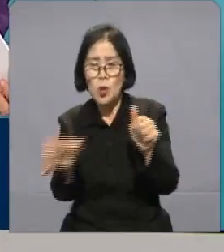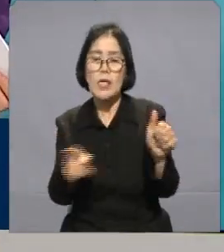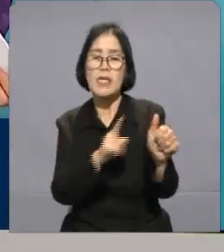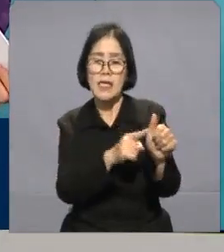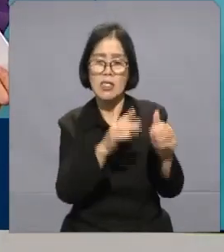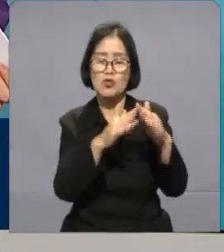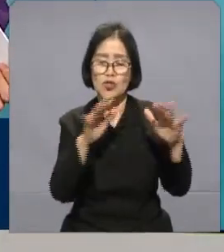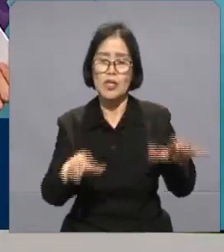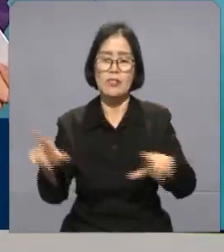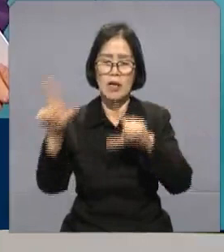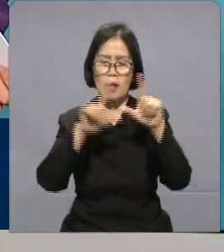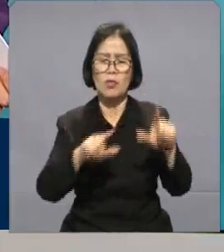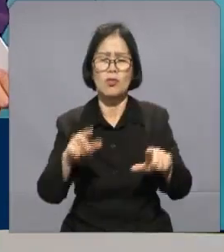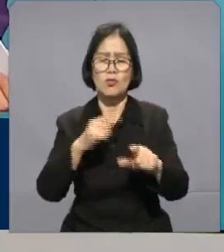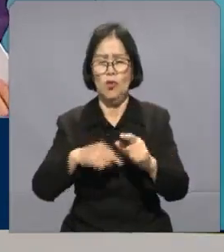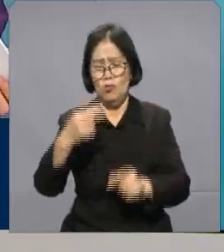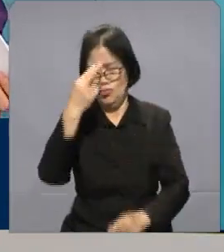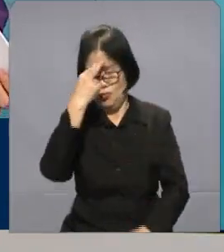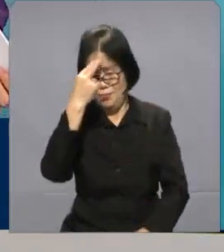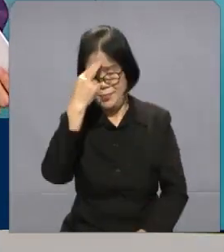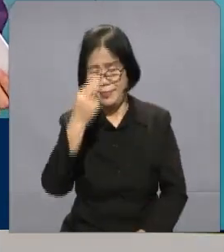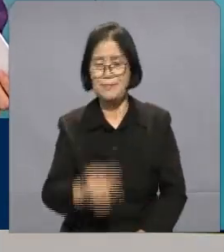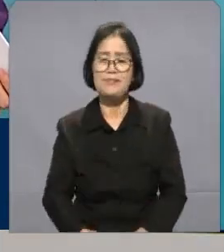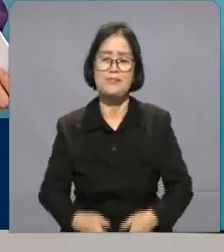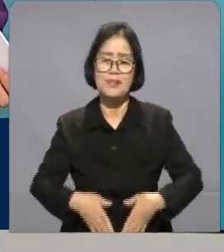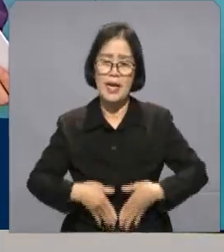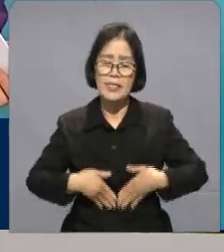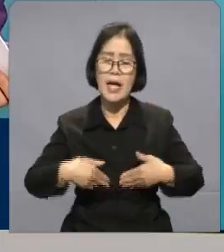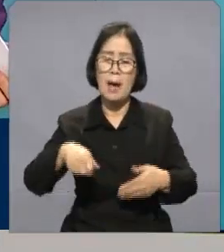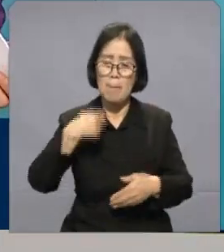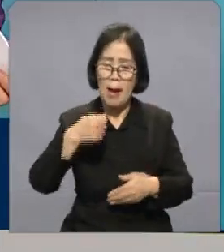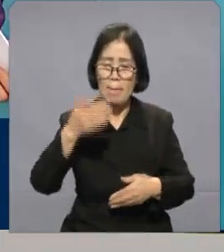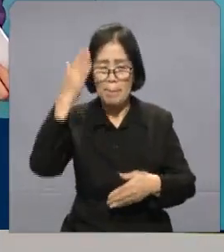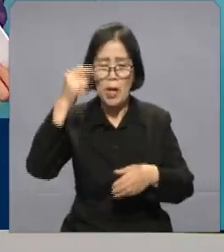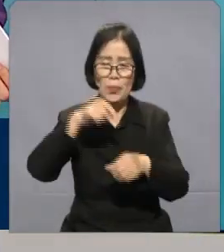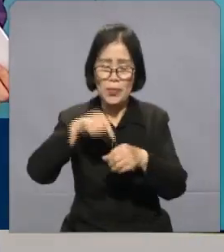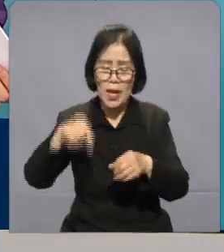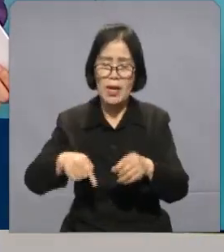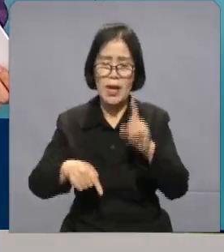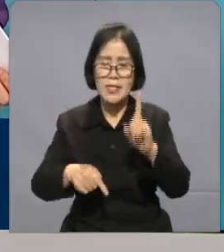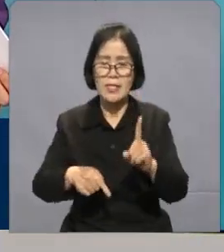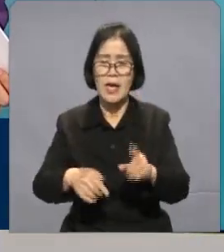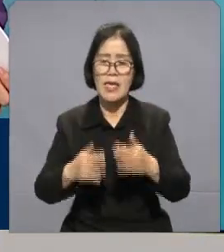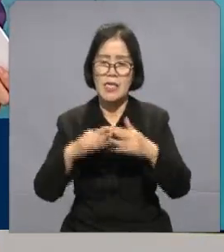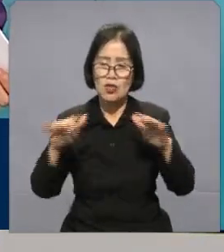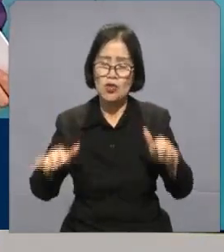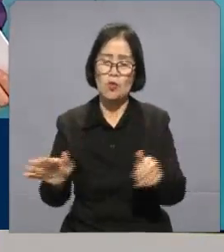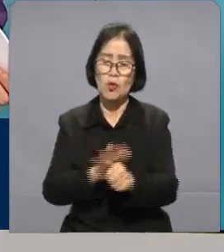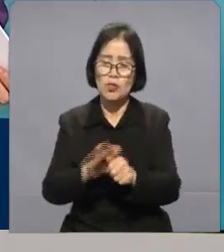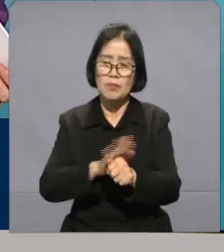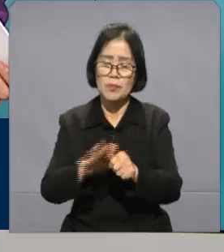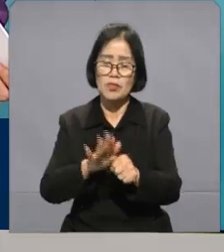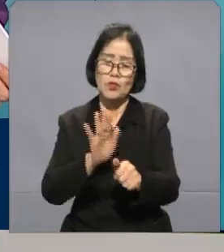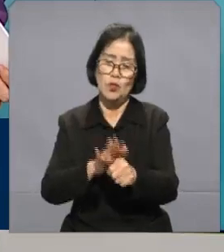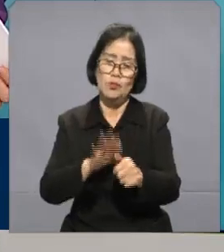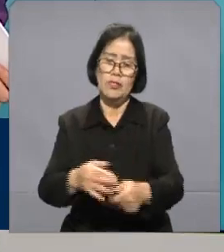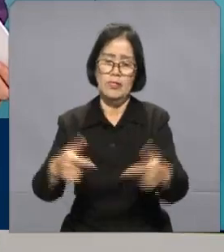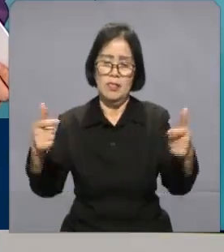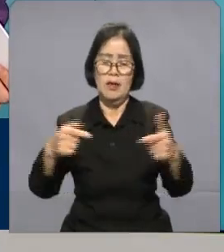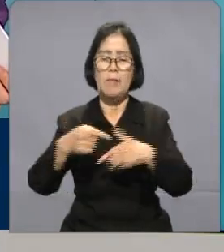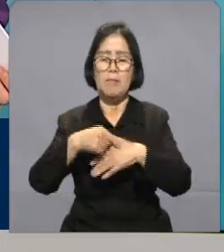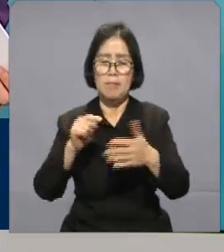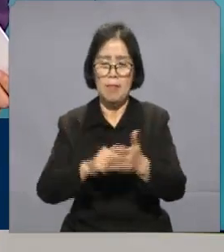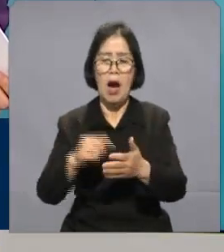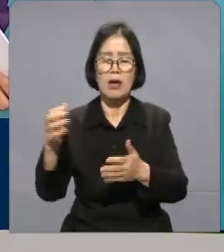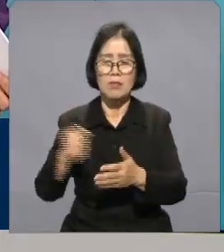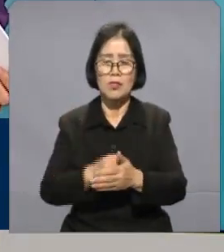삶은 더욱 팍팍하기만 합니다. 따뜻한 밥과 연탄 한 장, 이웃들을 보듬는 손길이 늘어나길 바라는 마음으로